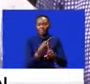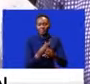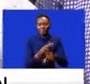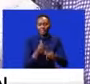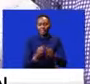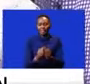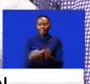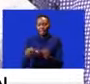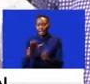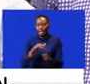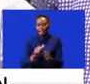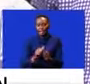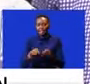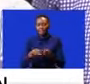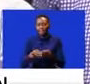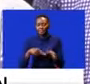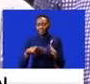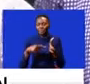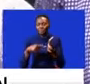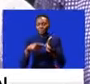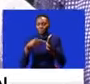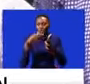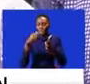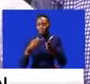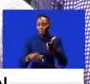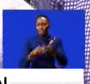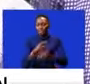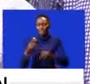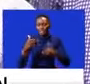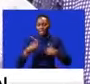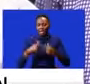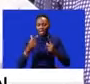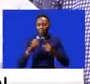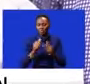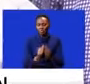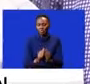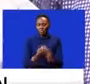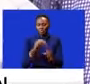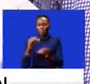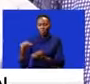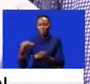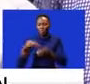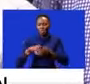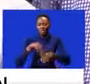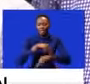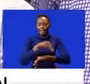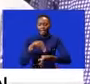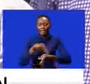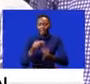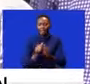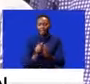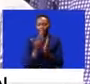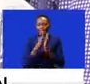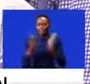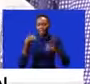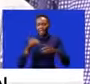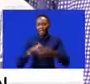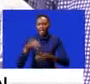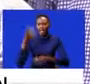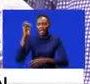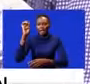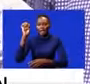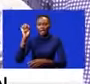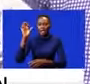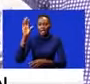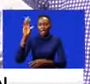opogore koro onyis ayanga gigo magidhi perform kata gigo magitero e national festivals madhi timore Embu. Kaka